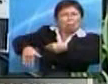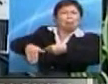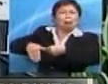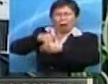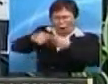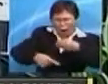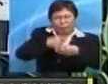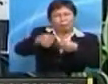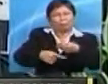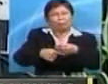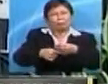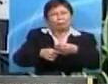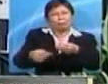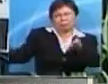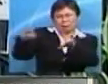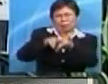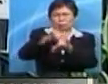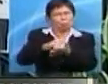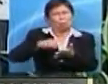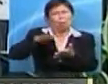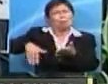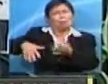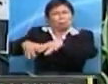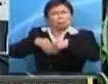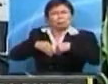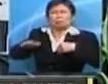dengan kenyataan tadi.